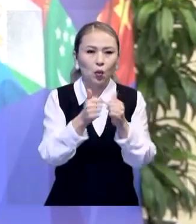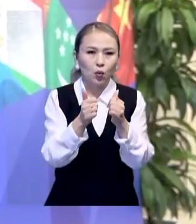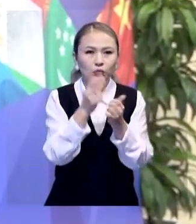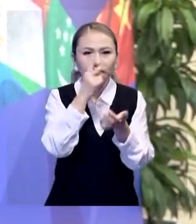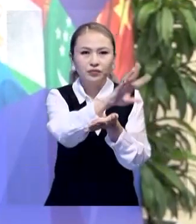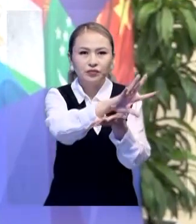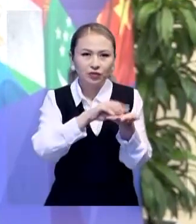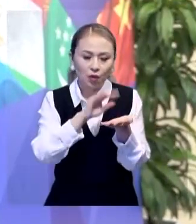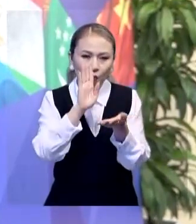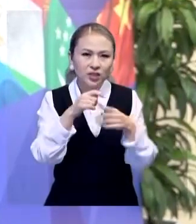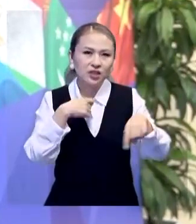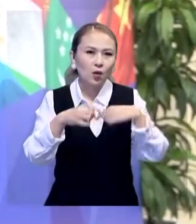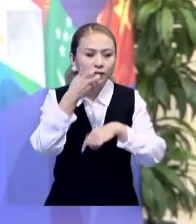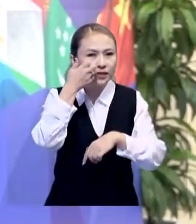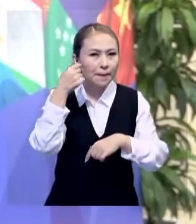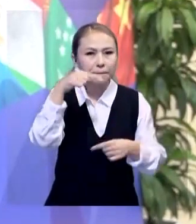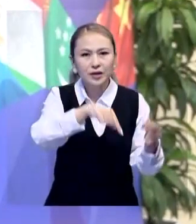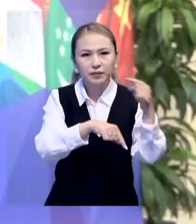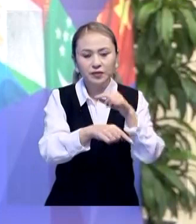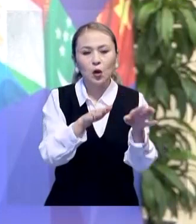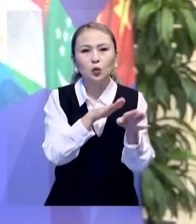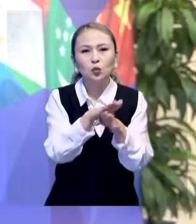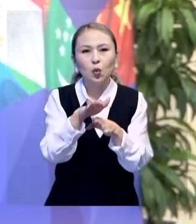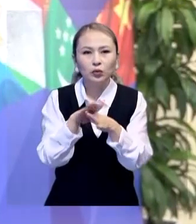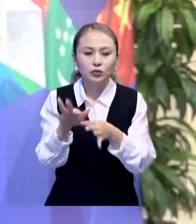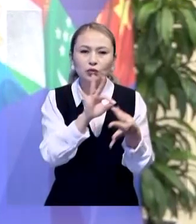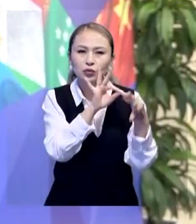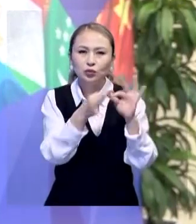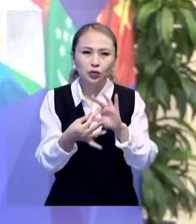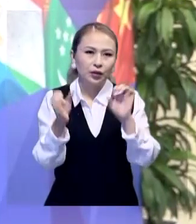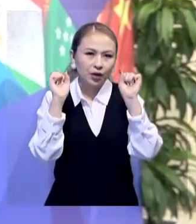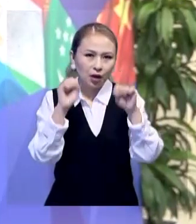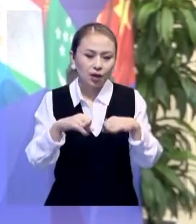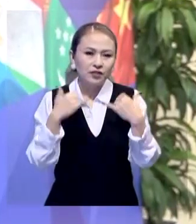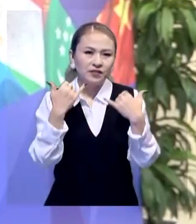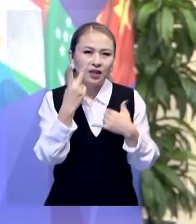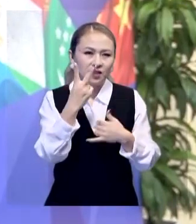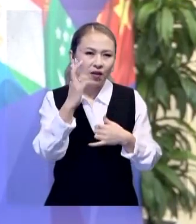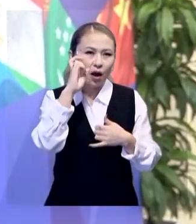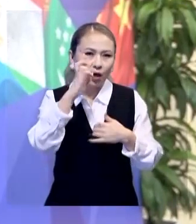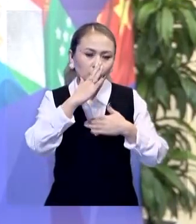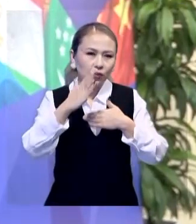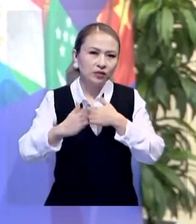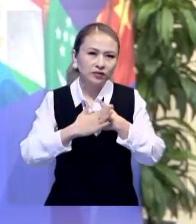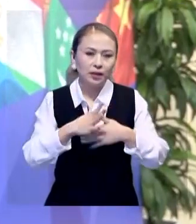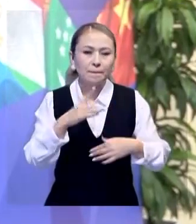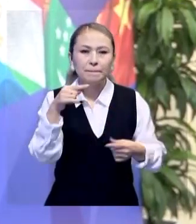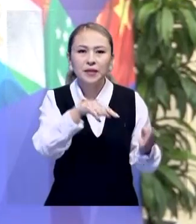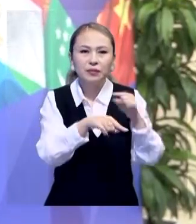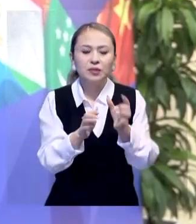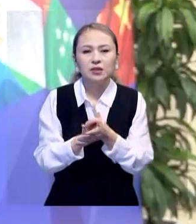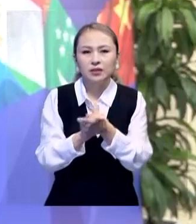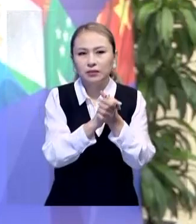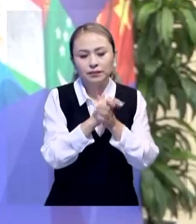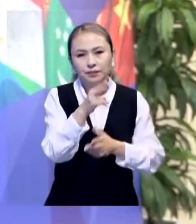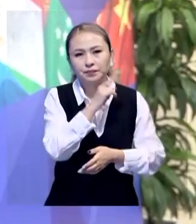болады. Сауда-саттық арқылы бір-бірімізді толықтырып, жоғымызды түгендей аламыз. Қазір екі елдің жақын өңірлері бір-бірімен тығыз байланыста